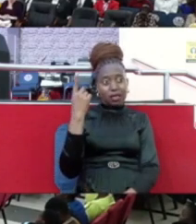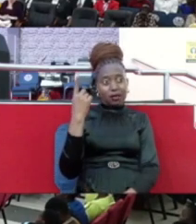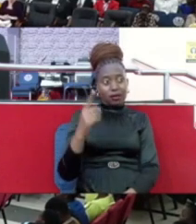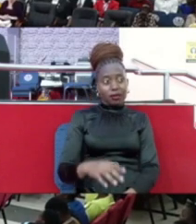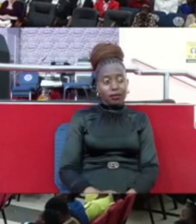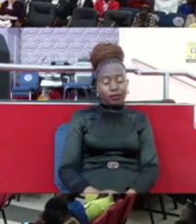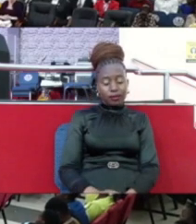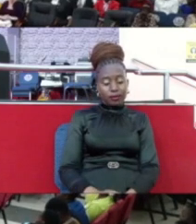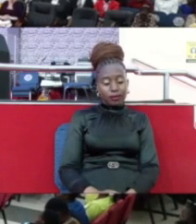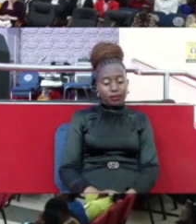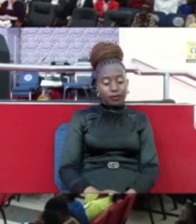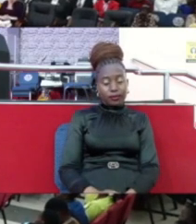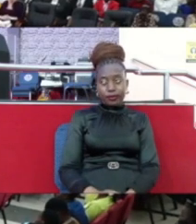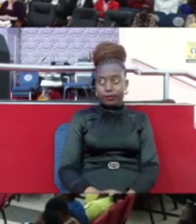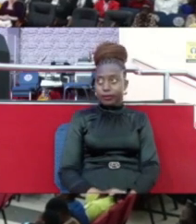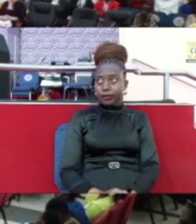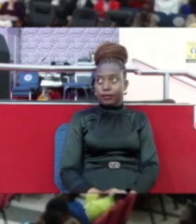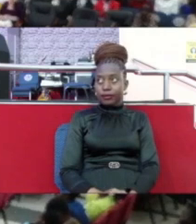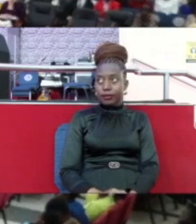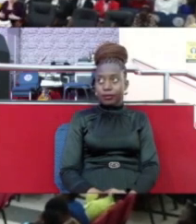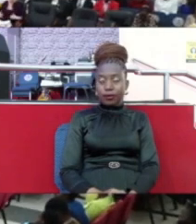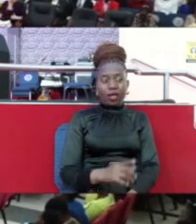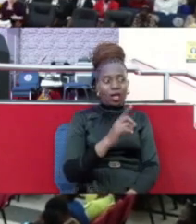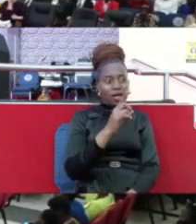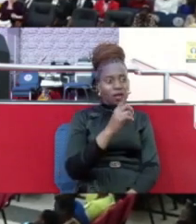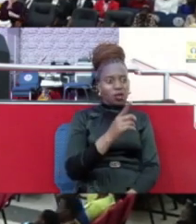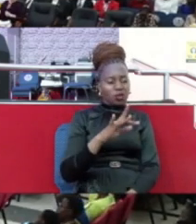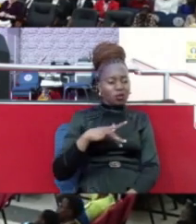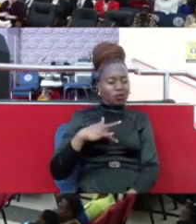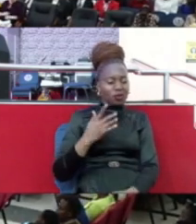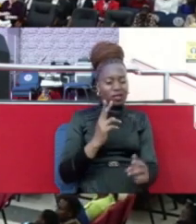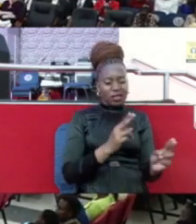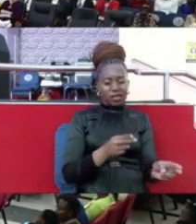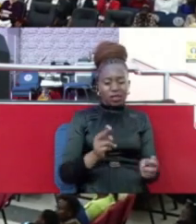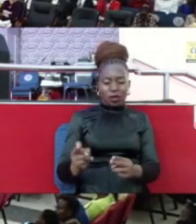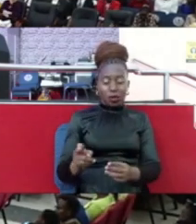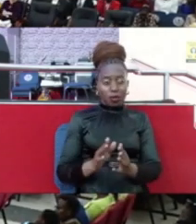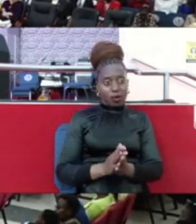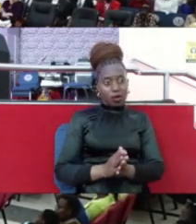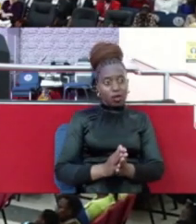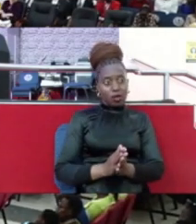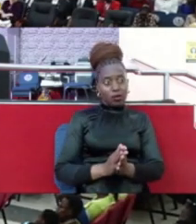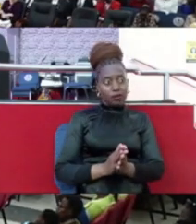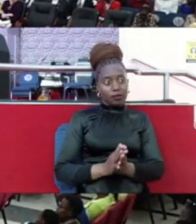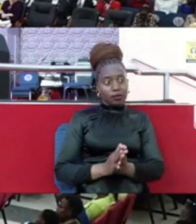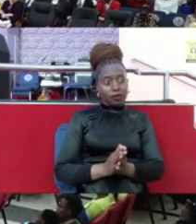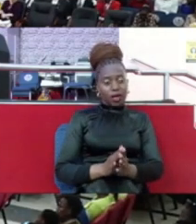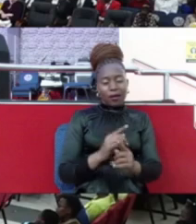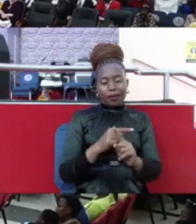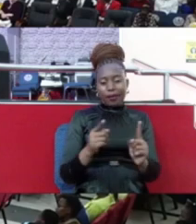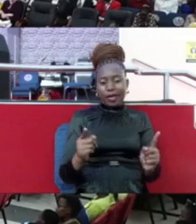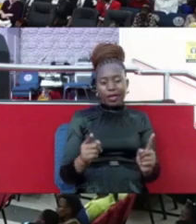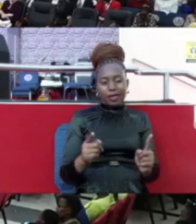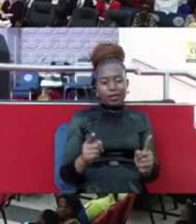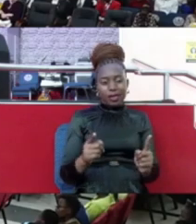I mean, you're used to it. Unazoea. But that does, just being used to something,